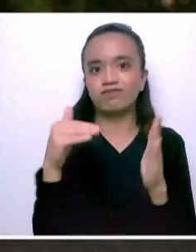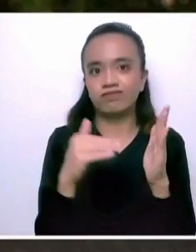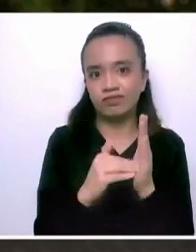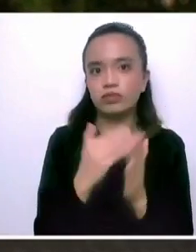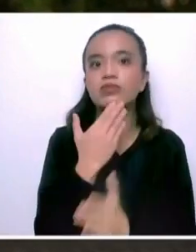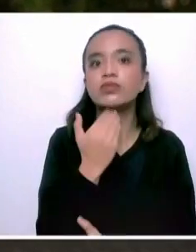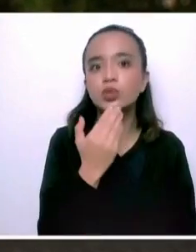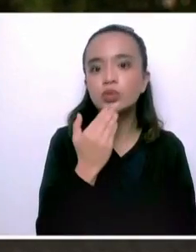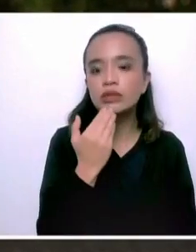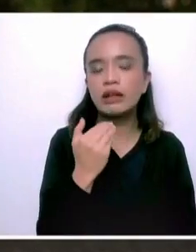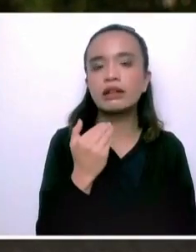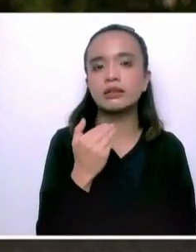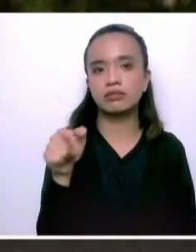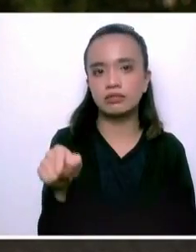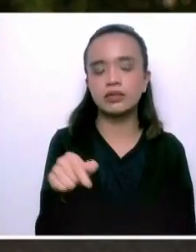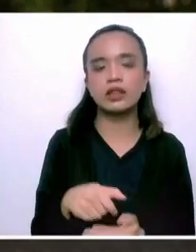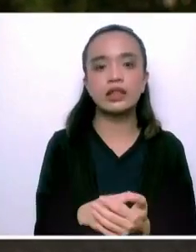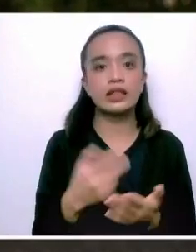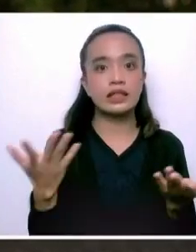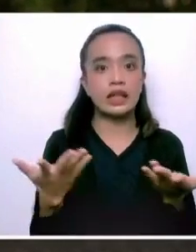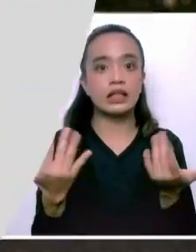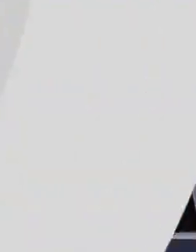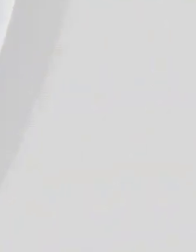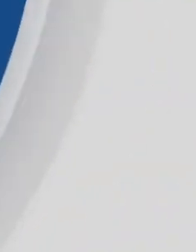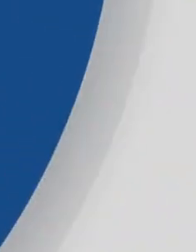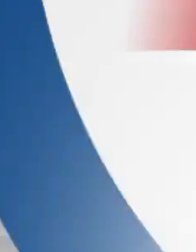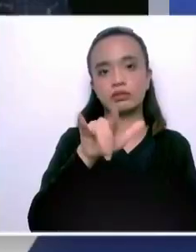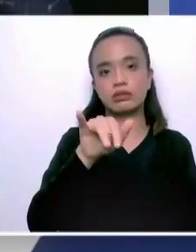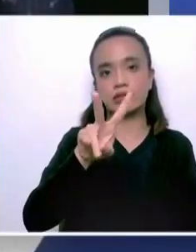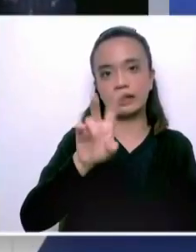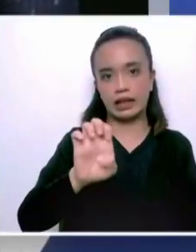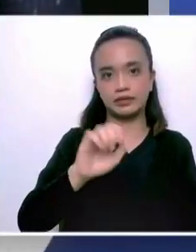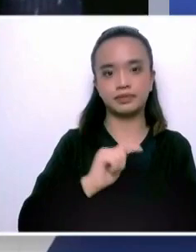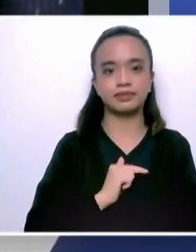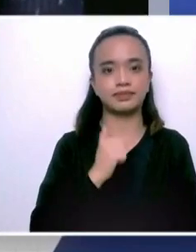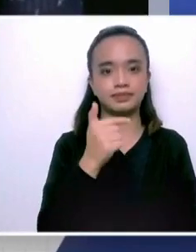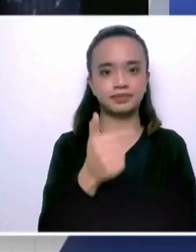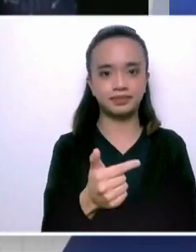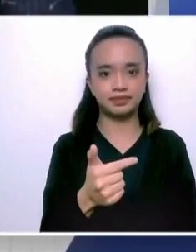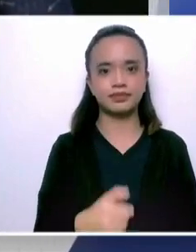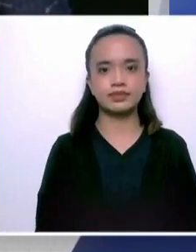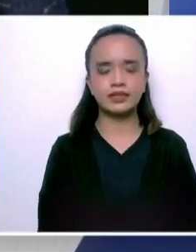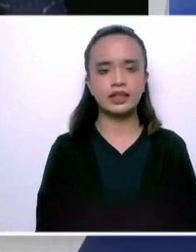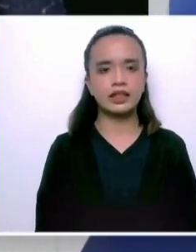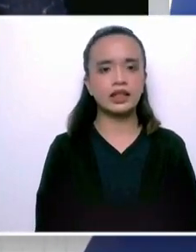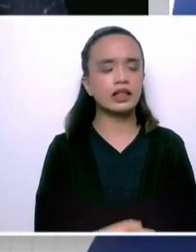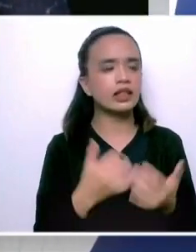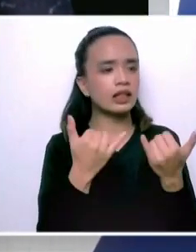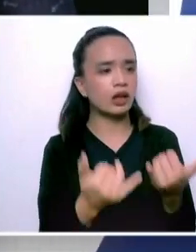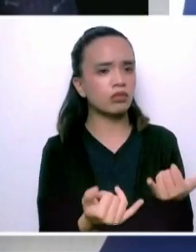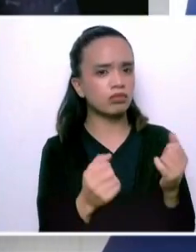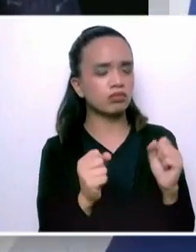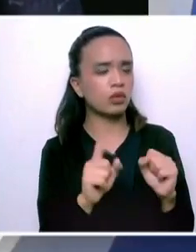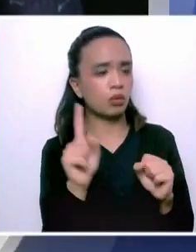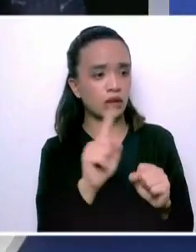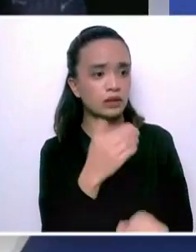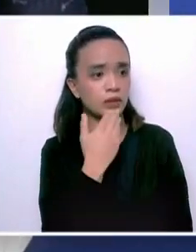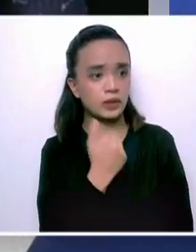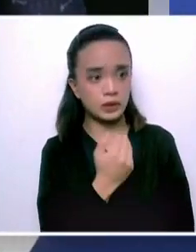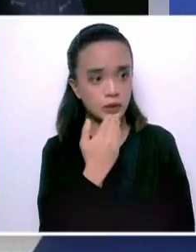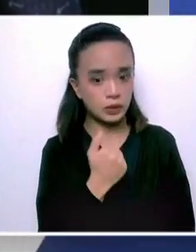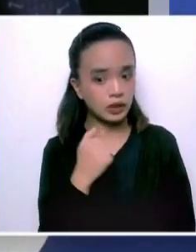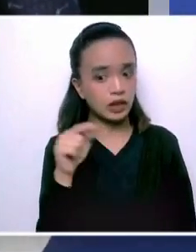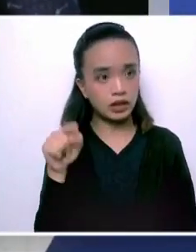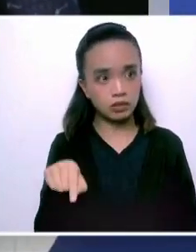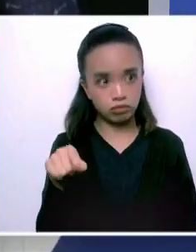At live mula Silang, Cavite, nagpapatrol Lady Vicencio. Lady, masasabi bang ang asukal na ito